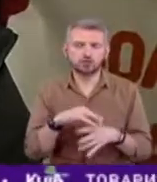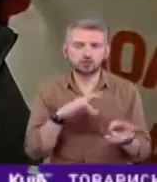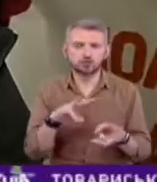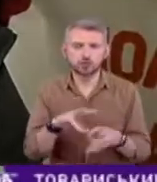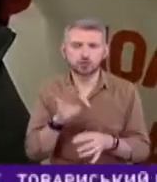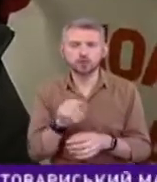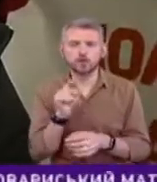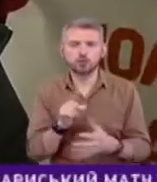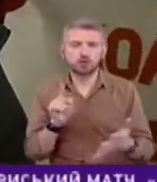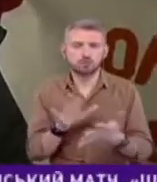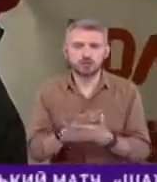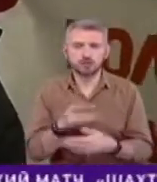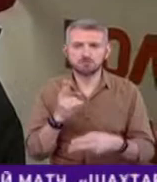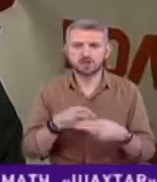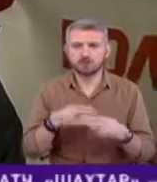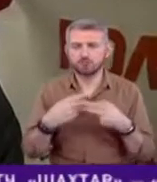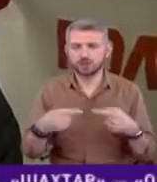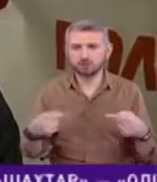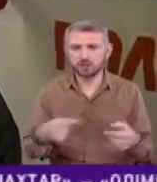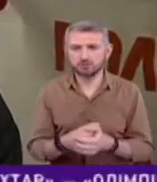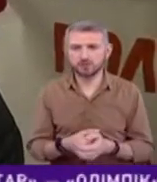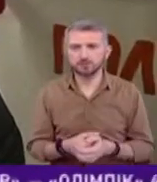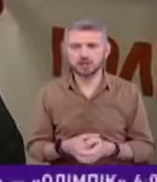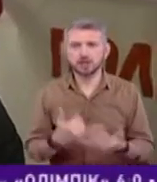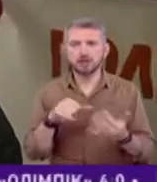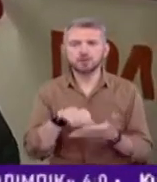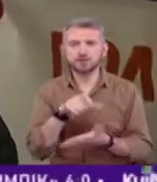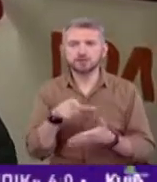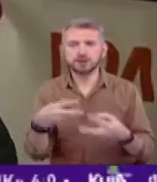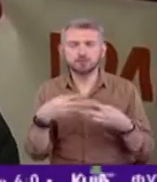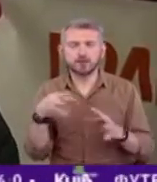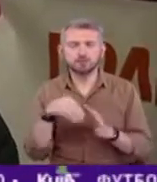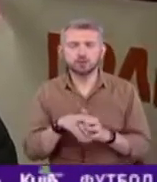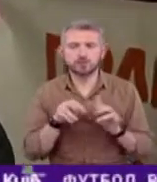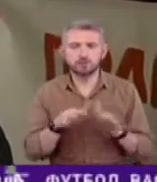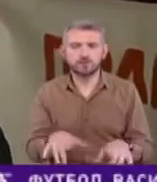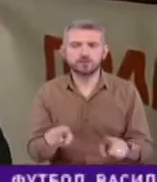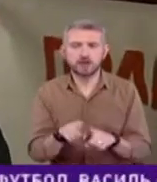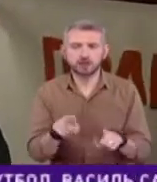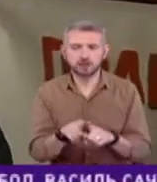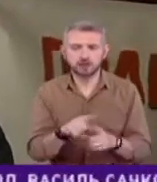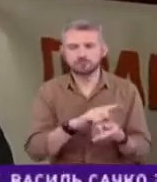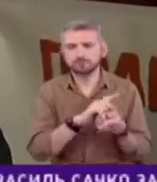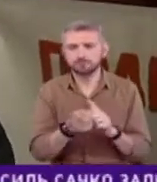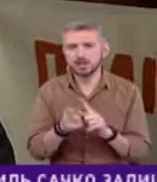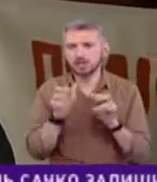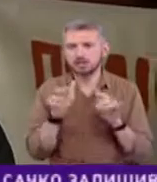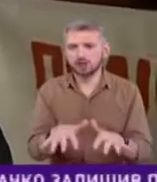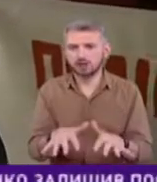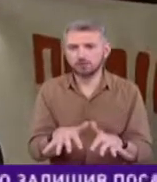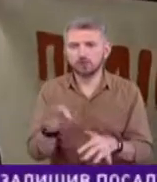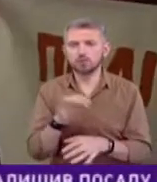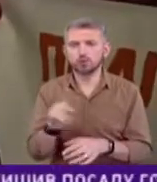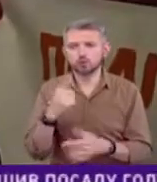на нього нападали із металевими предметами. Наразі представники Міністерства внутрішніх справ все ж таки перекваліфікували справу, про